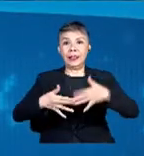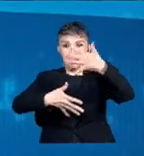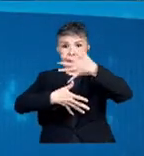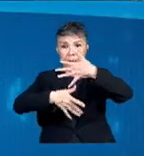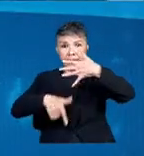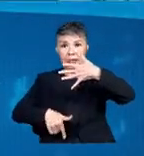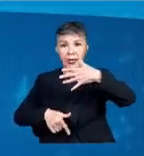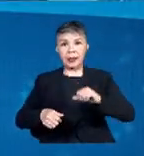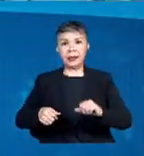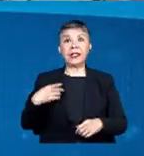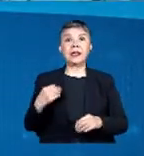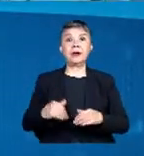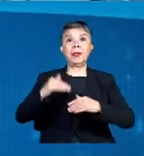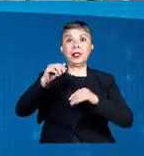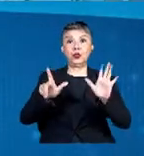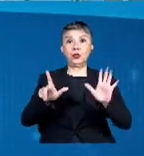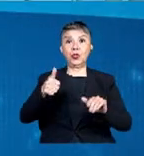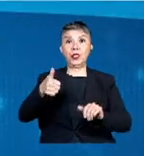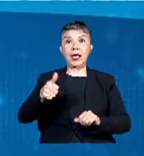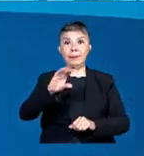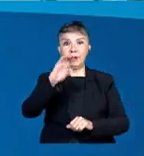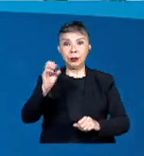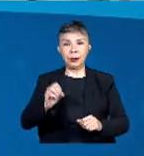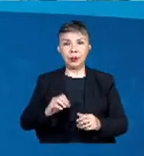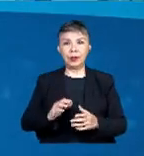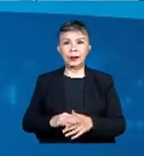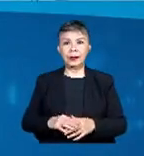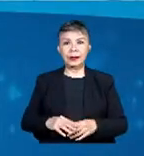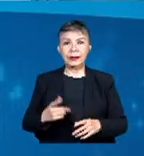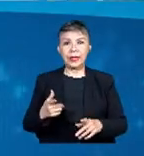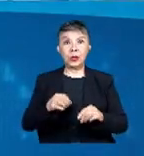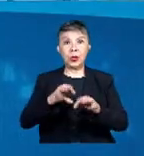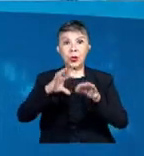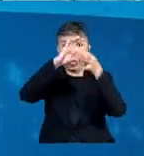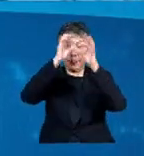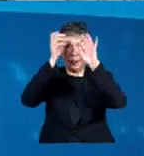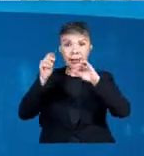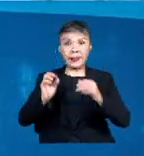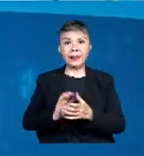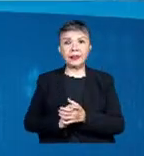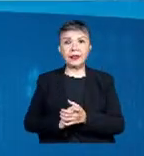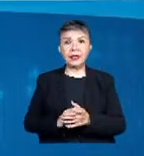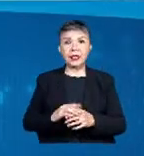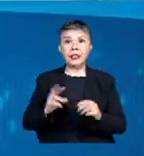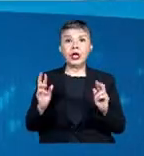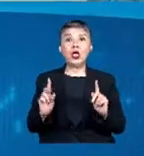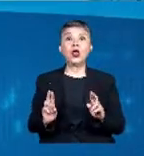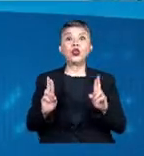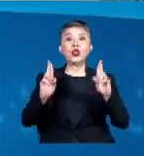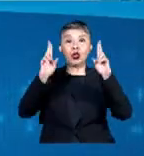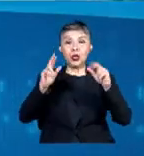peringkat 76 dunia, kemudian kami mentargetkan di Paralimpiade Tokyo